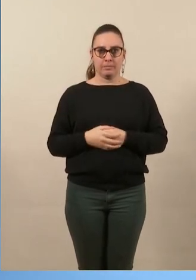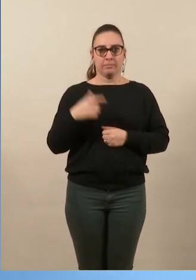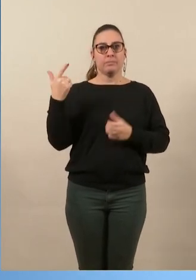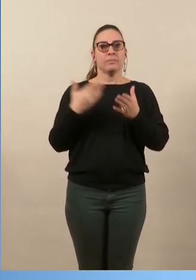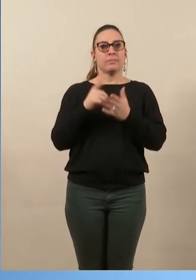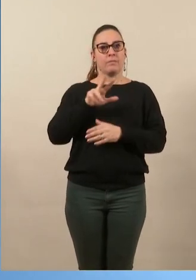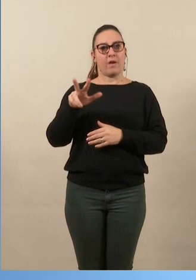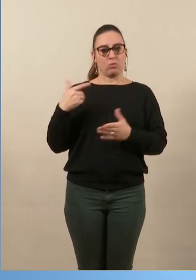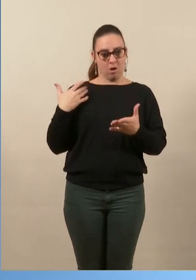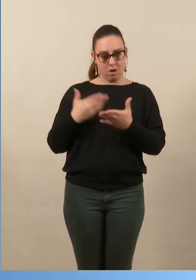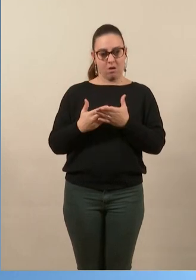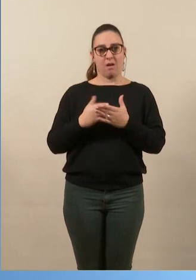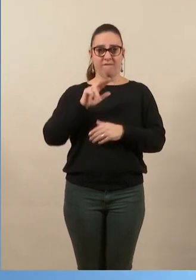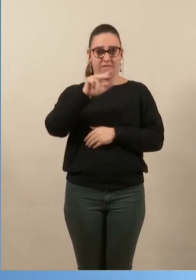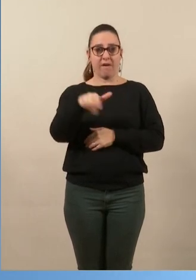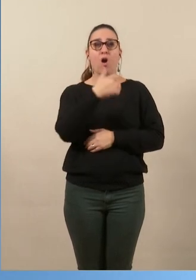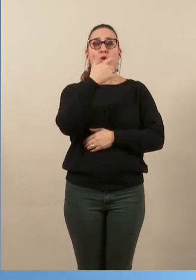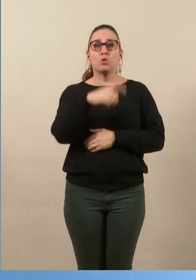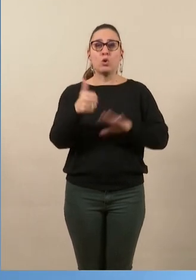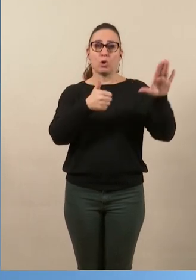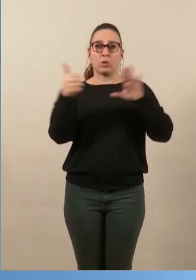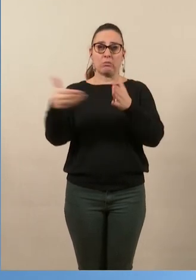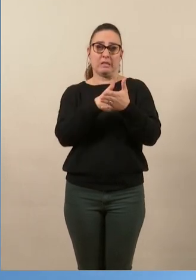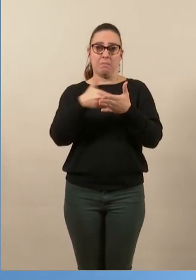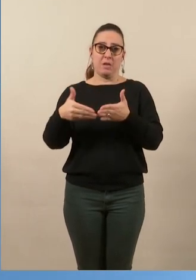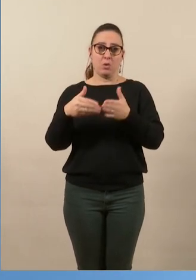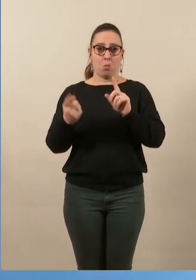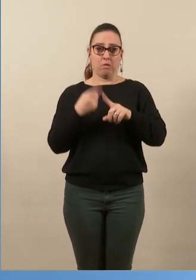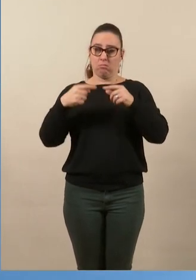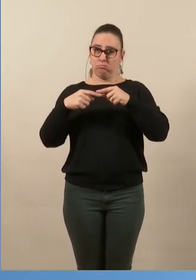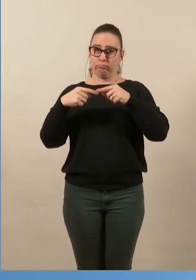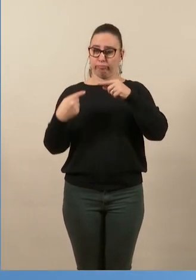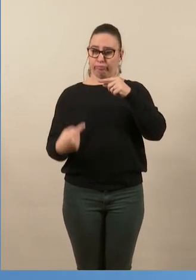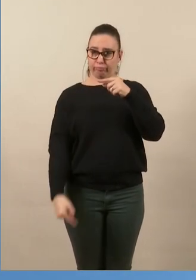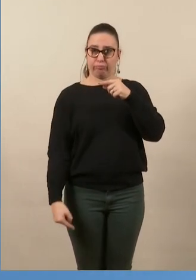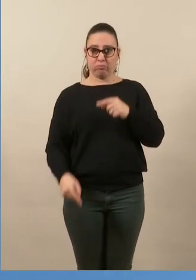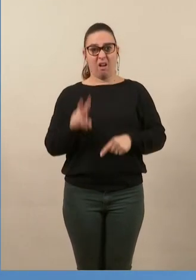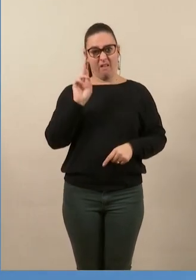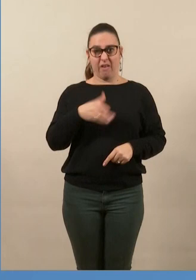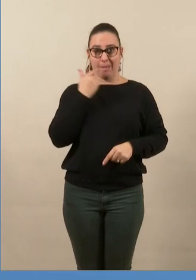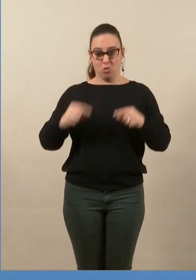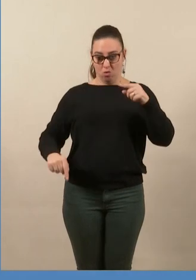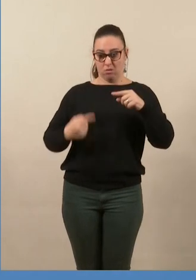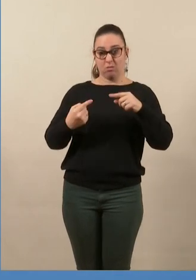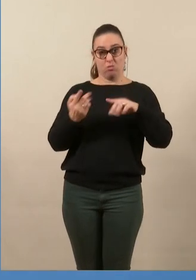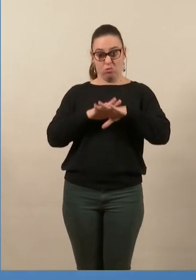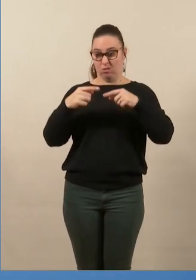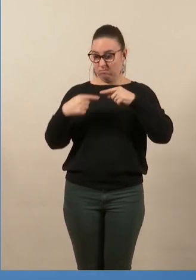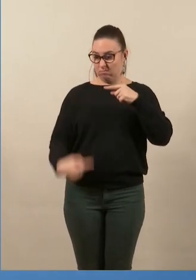2023 il atteindra 266 millions d'euros une belle progression dont on se serait bien passé